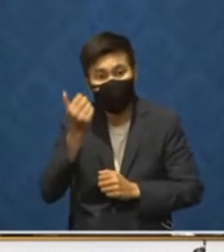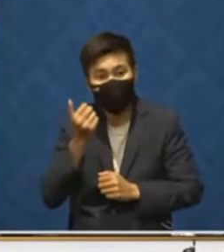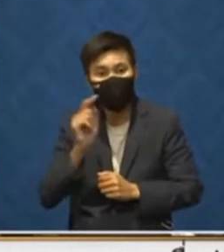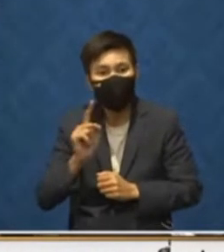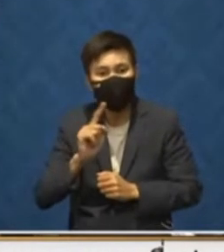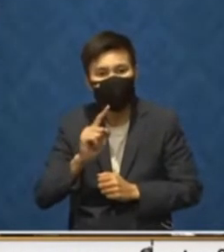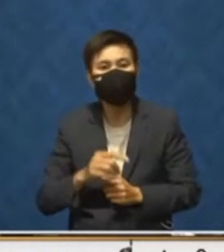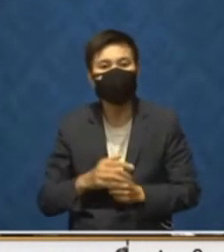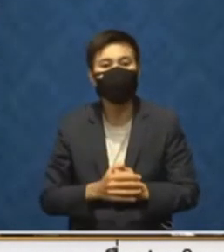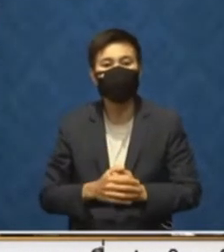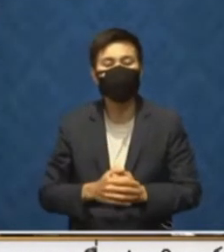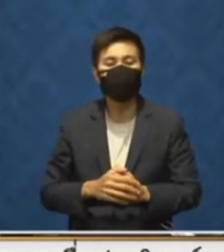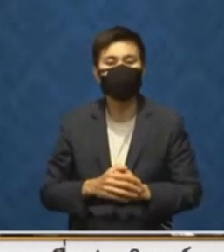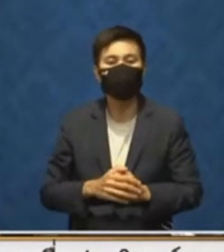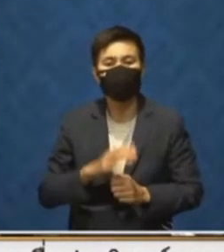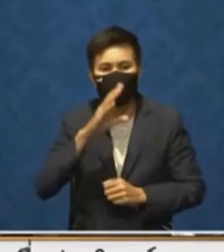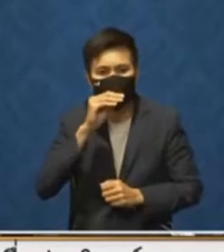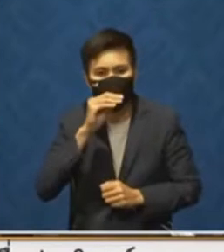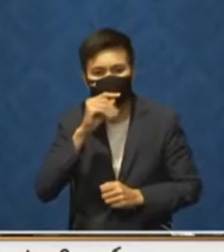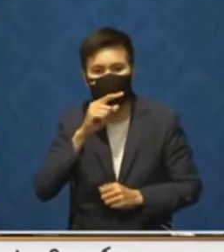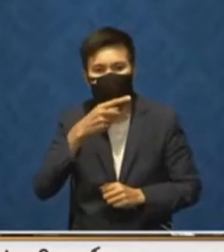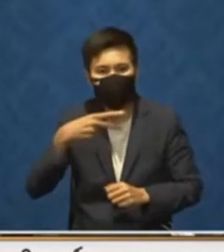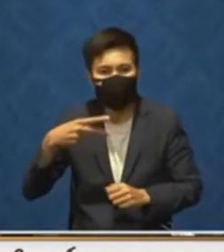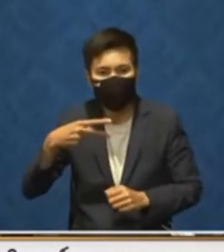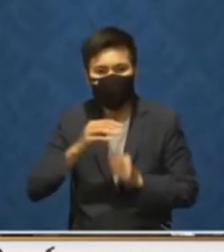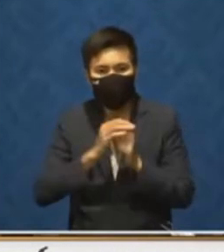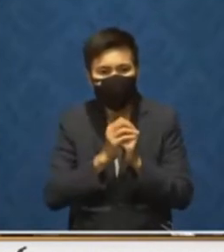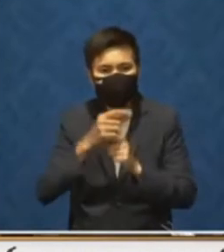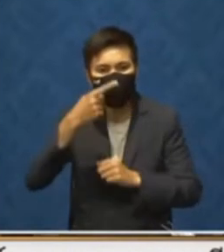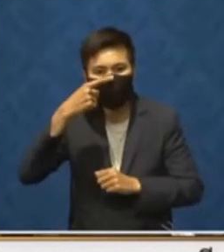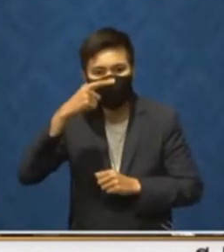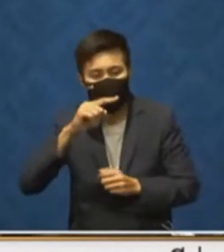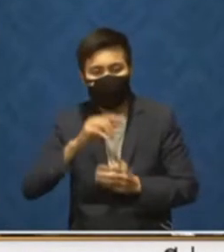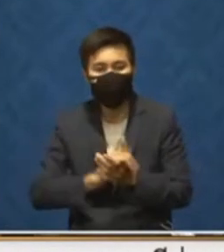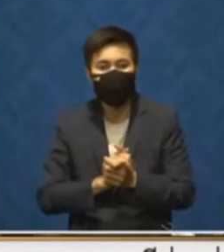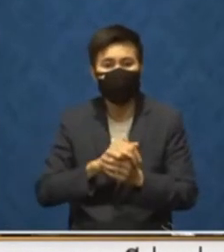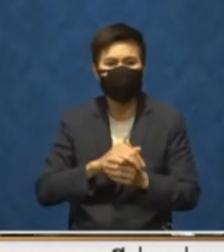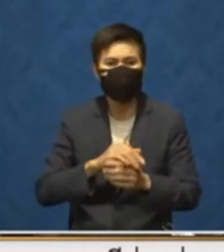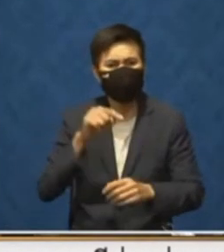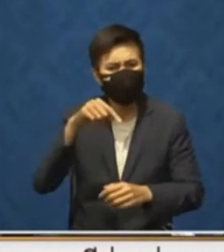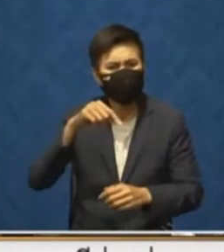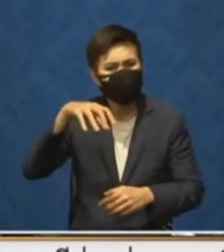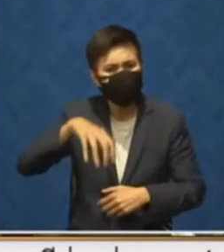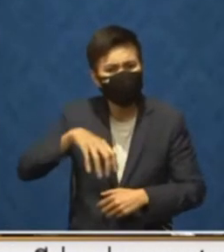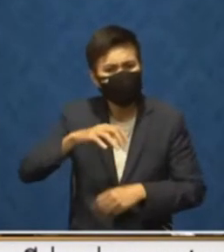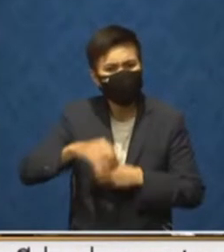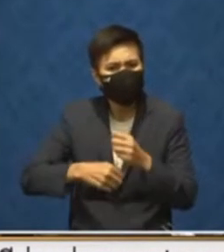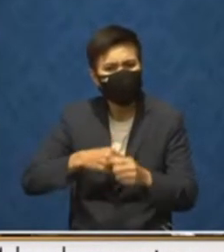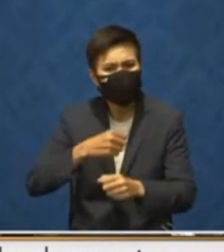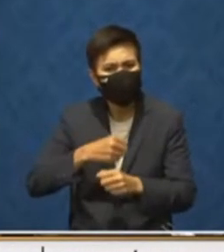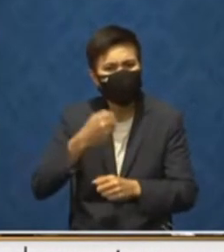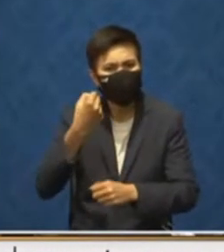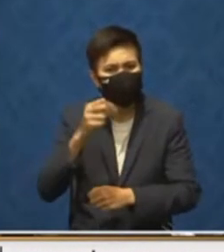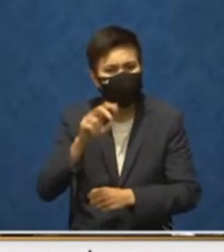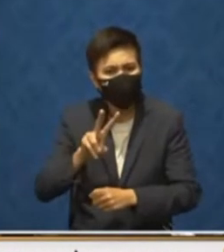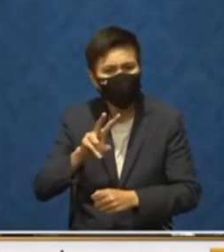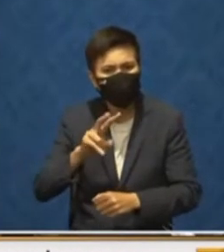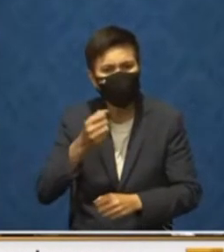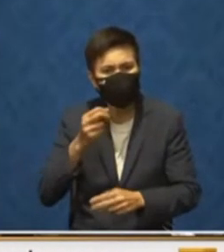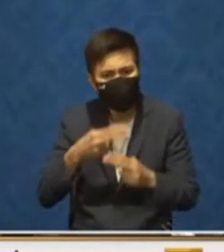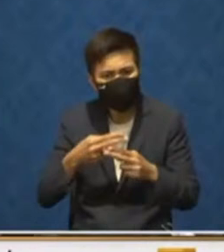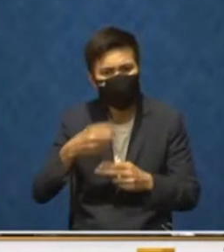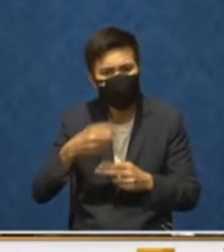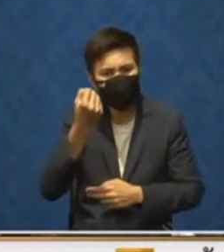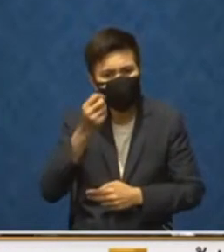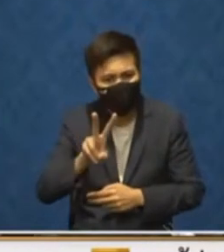ที่เดียวกันพูดภาษาจีนพูดภาษาไทยด้วยกันที่สิบสองปันนาเนี่ยก็พูดภาษาไทยได้เหมือนกับคนไทยมีความเป็นคน